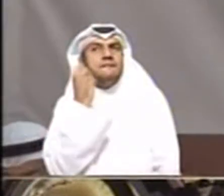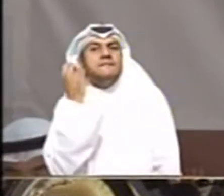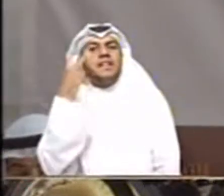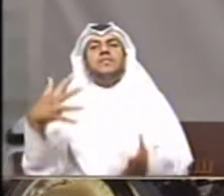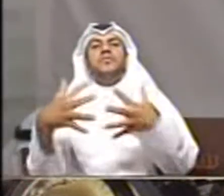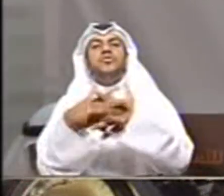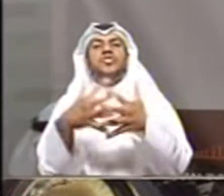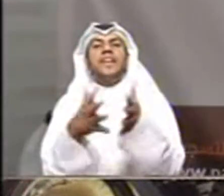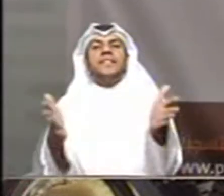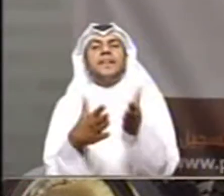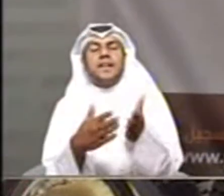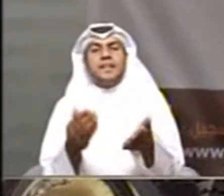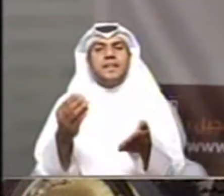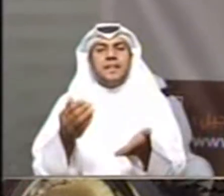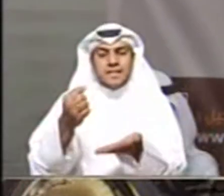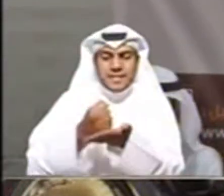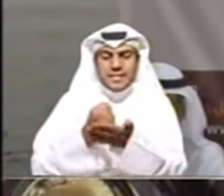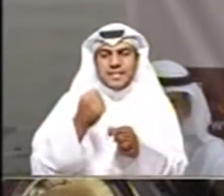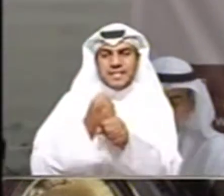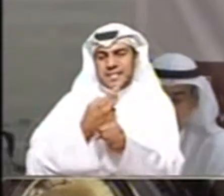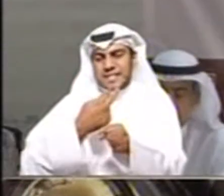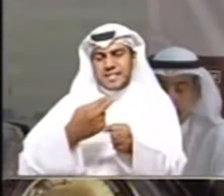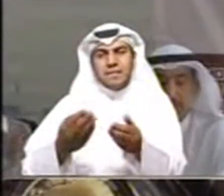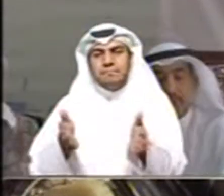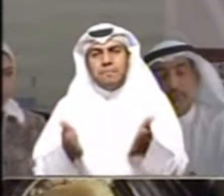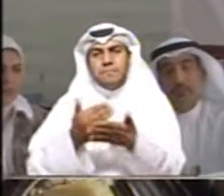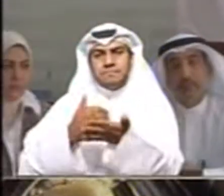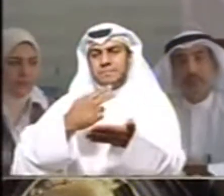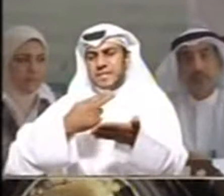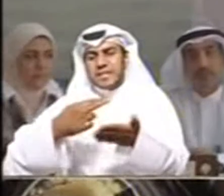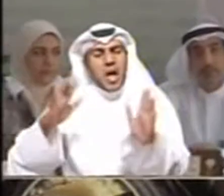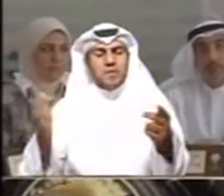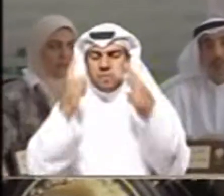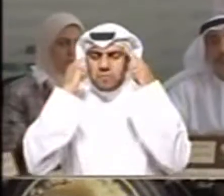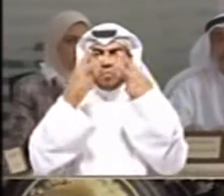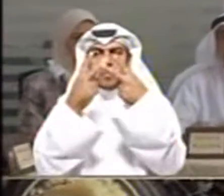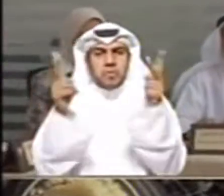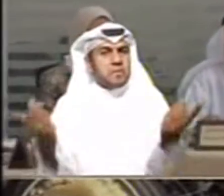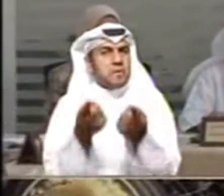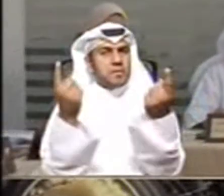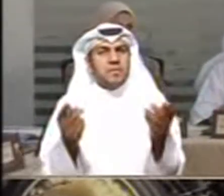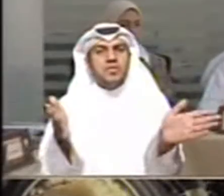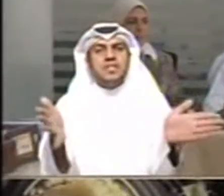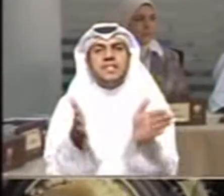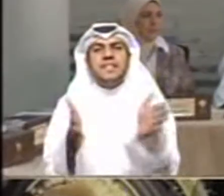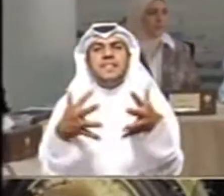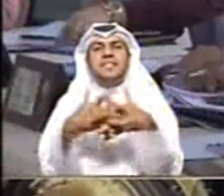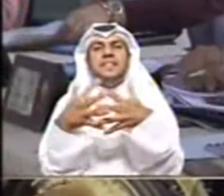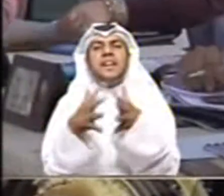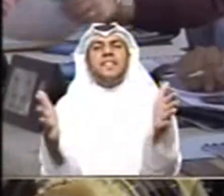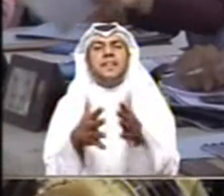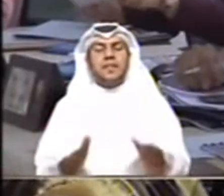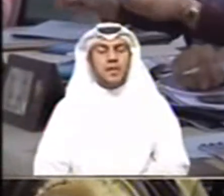المتوسطة والصغيرة، ممكن نفتح فيها باب. فهذه بحد ذاتها مشاريع أخرى ممكن تحقق رؤية صاحب السمو. هذه رؤية مستقبل،